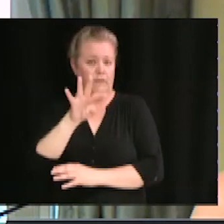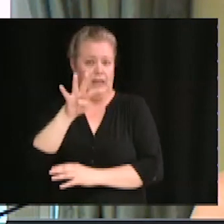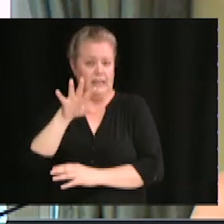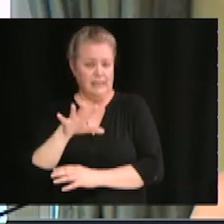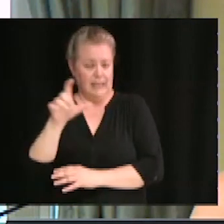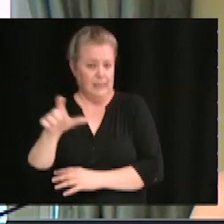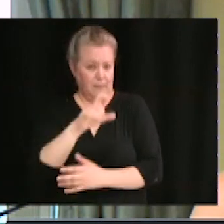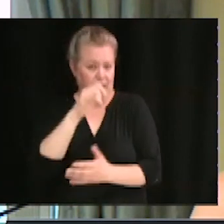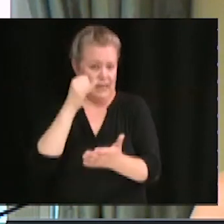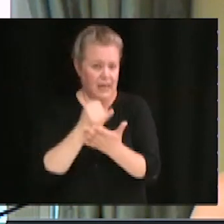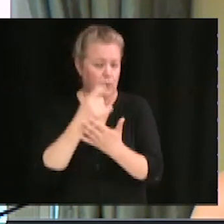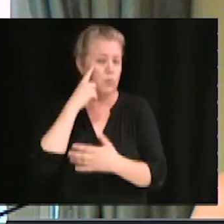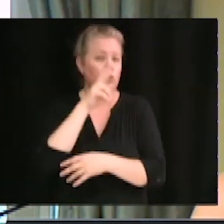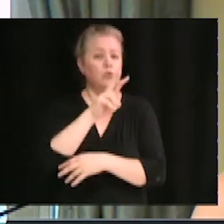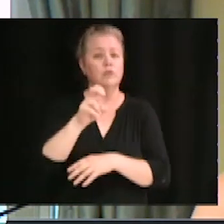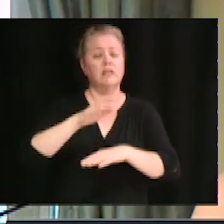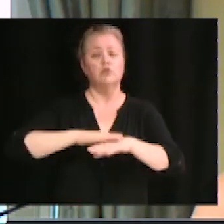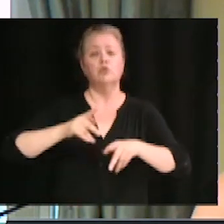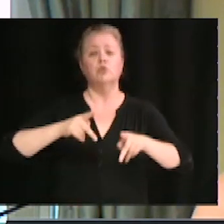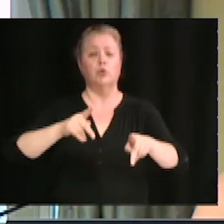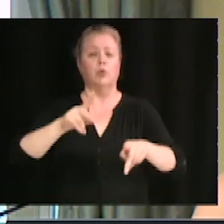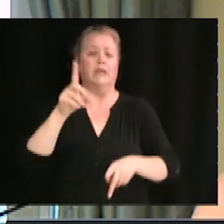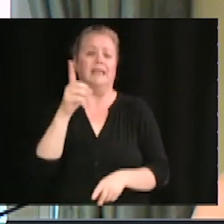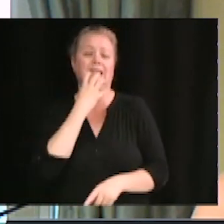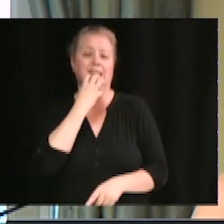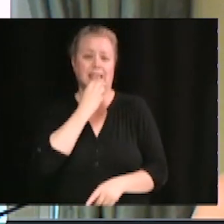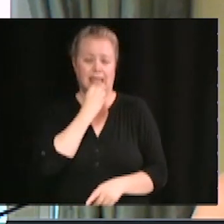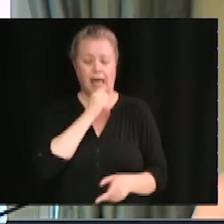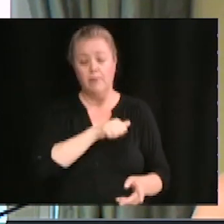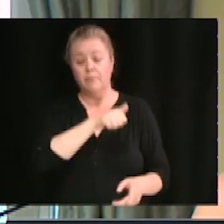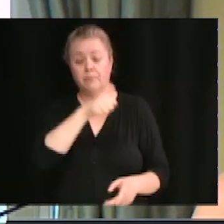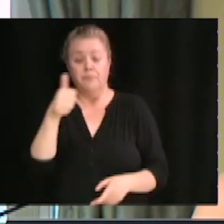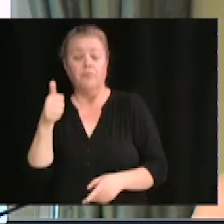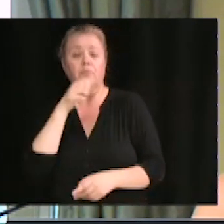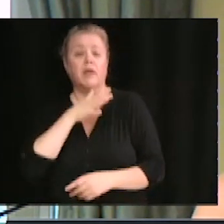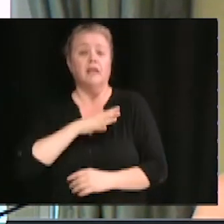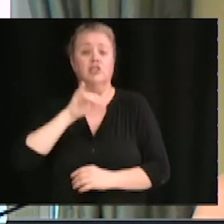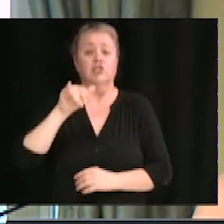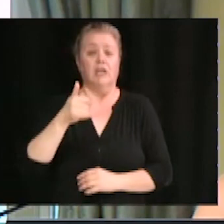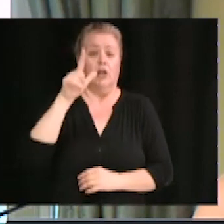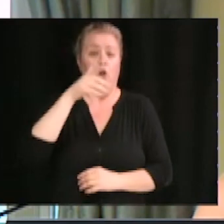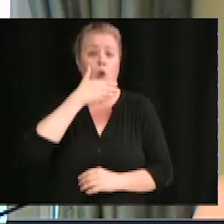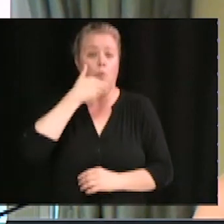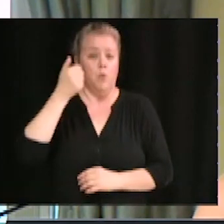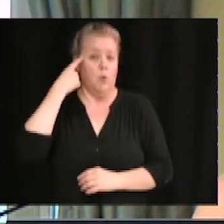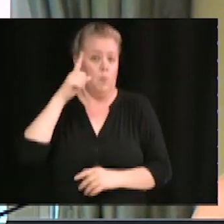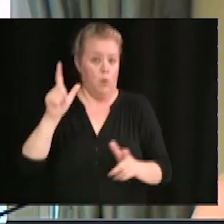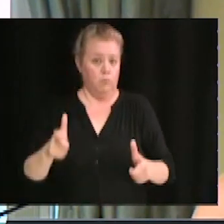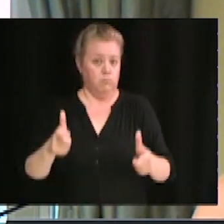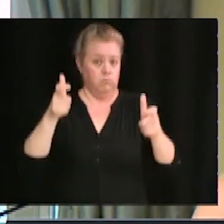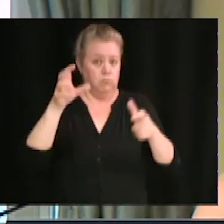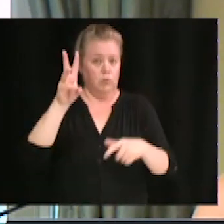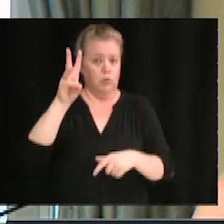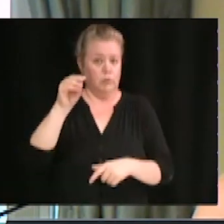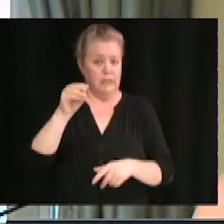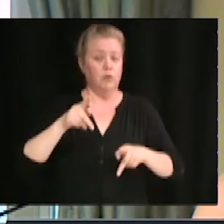Désiré. Et finalement, Mme Jacqueline Lemieux pour son immeuble du 60 rue Saint-Philippe.